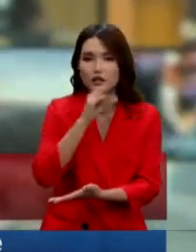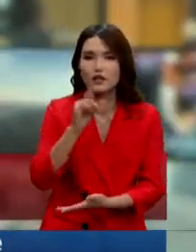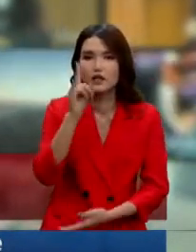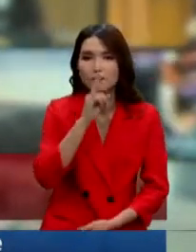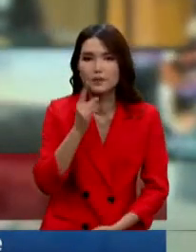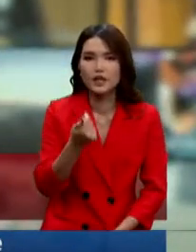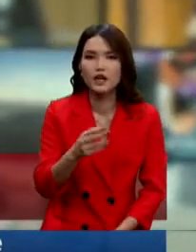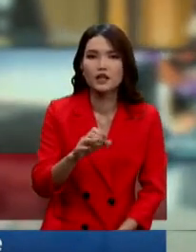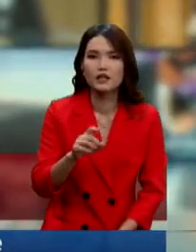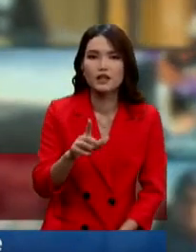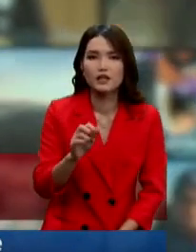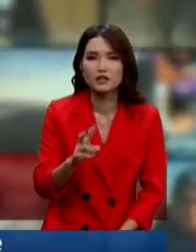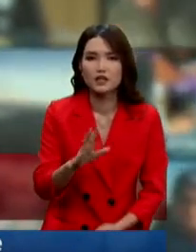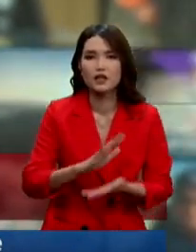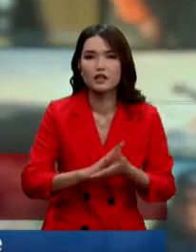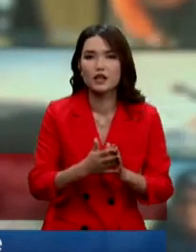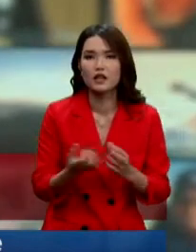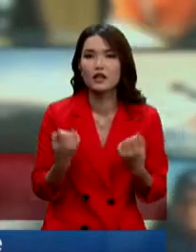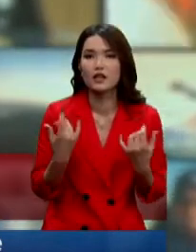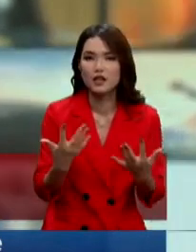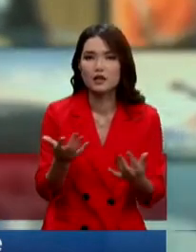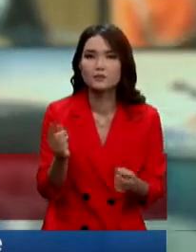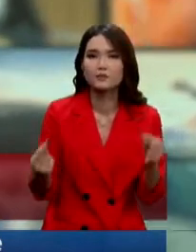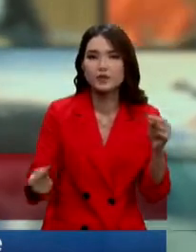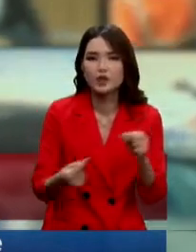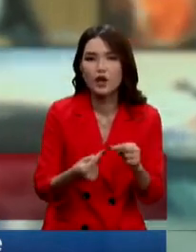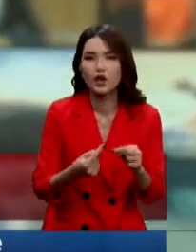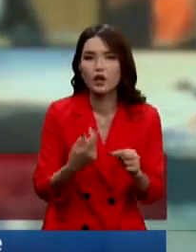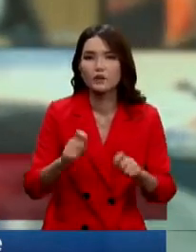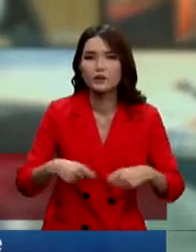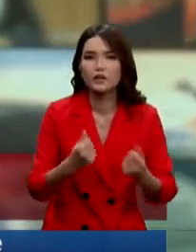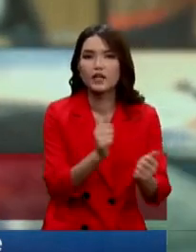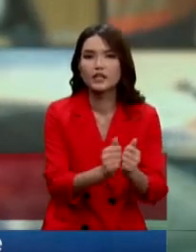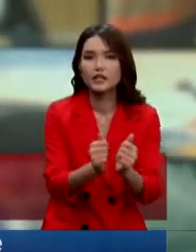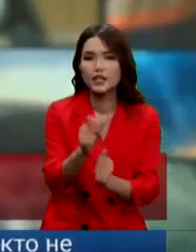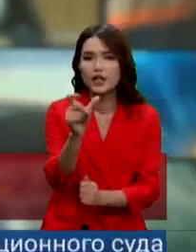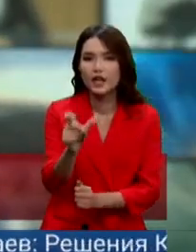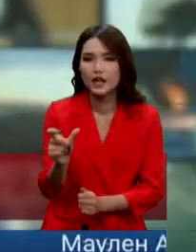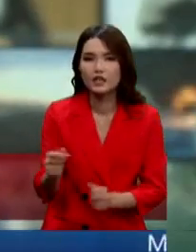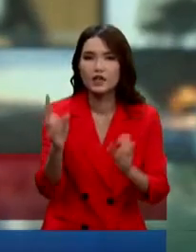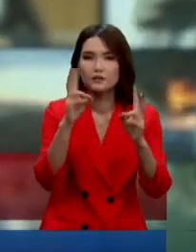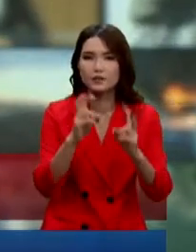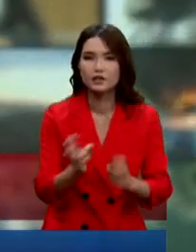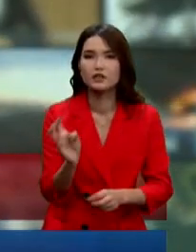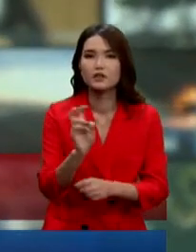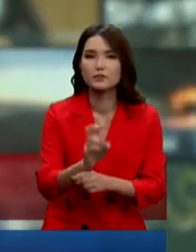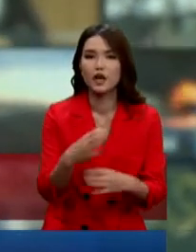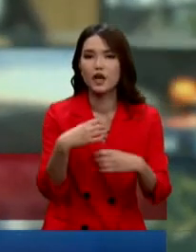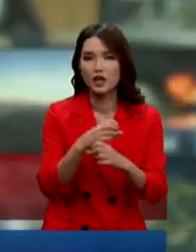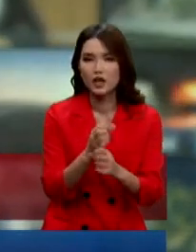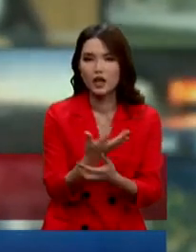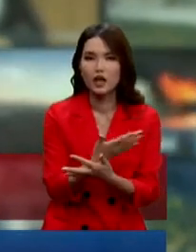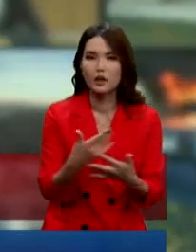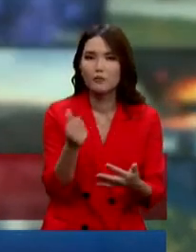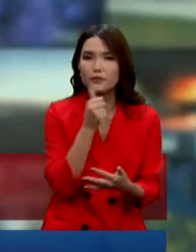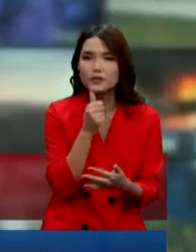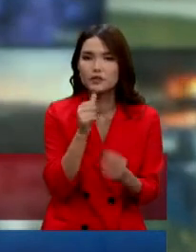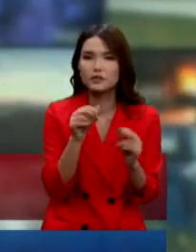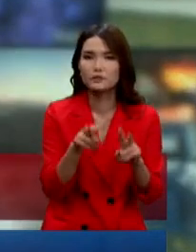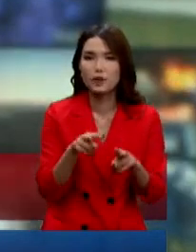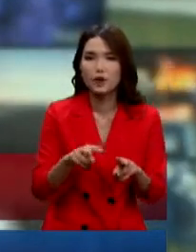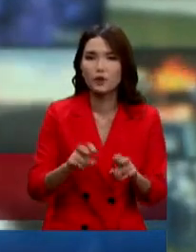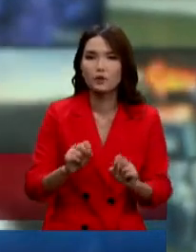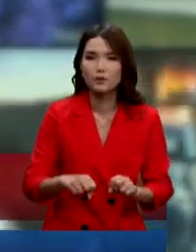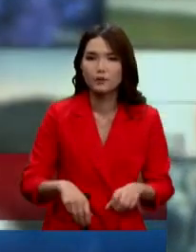не дизельдің талаптарға сай екеніне көз жеткізу үшін кез келген азамат зертханаға барып, лабораториялық сынақтарды бақылау мүмкіндігіне